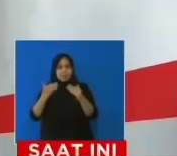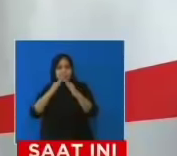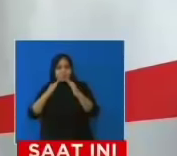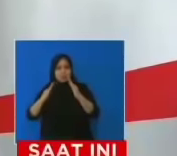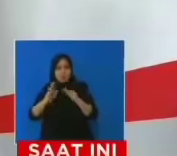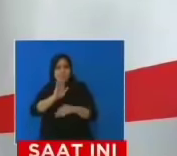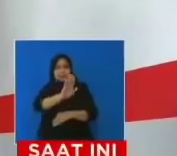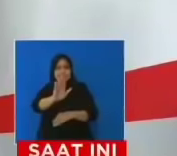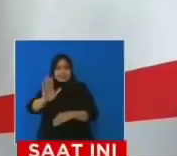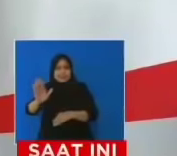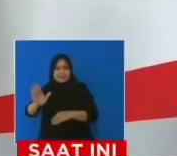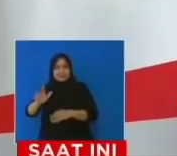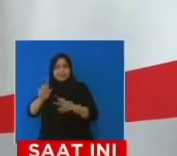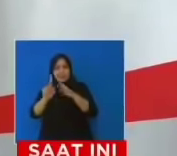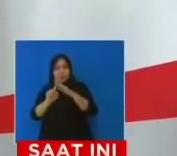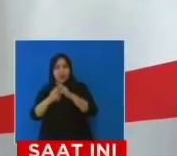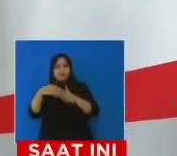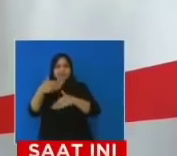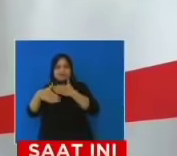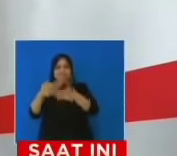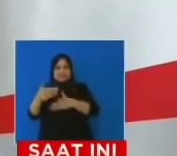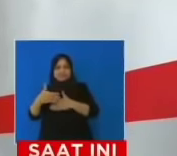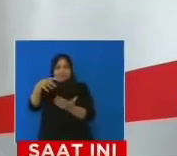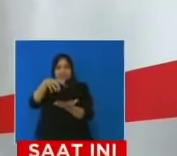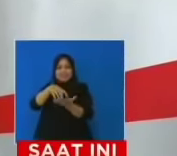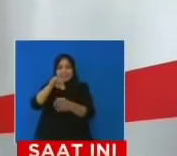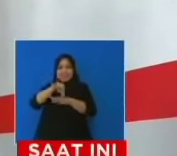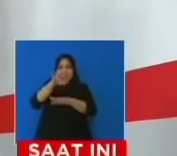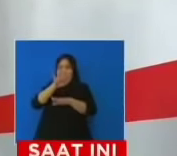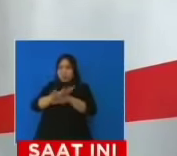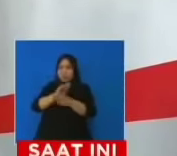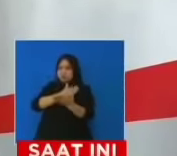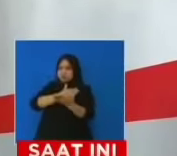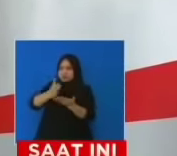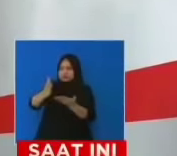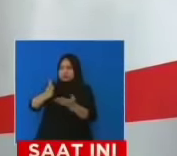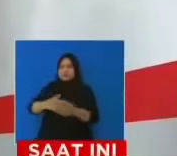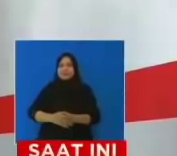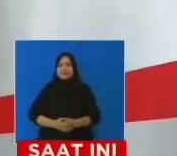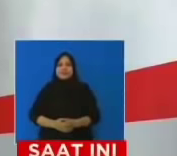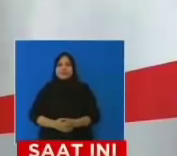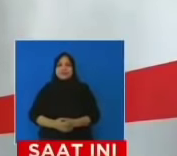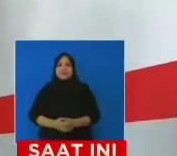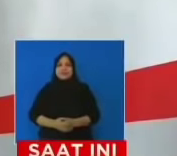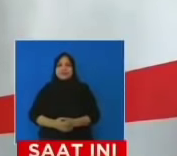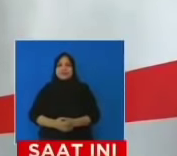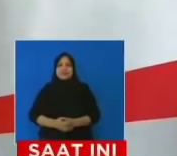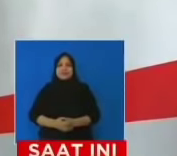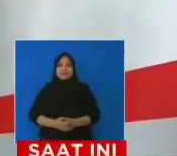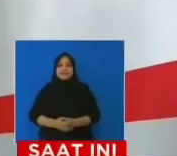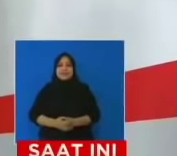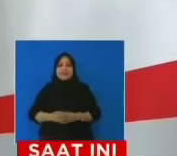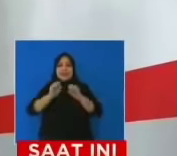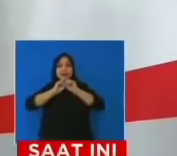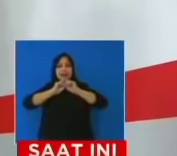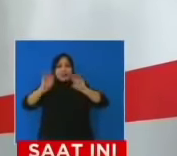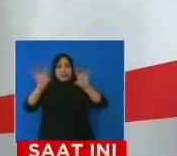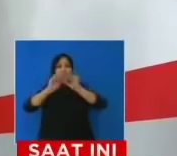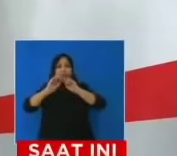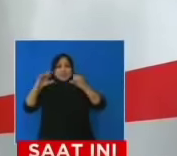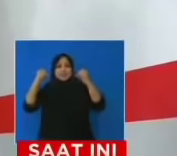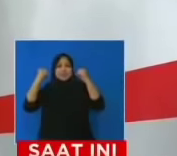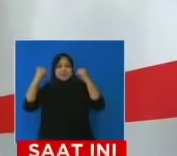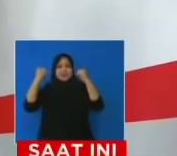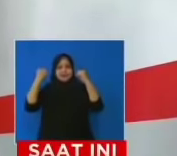kita masing-masing. Oleh karena itu, maka promosi kesehatan, edukasi